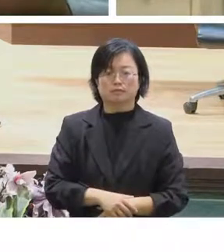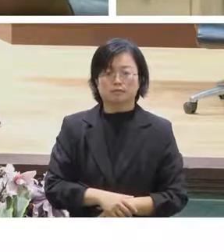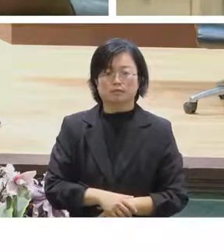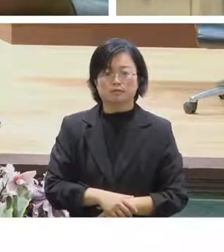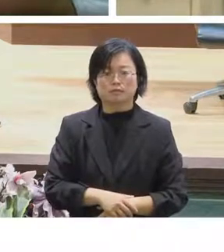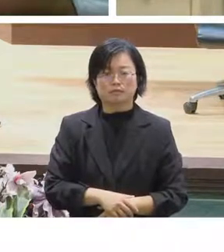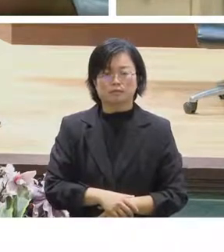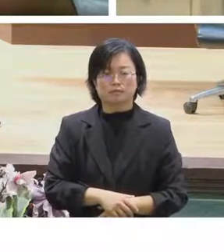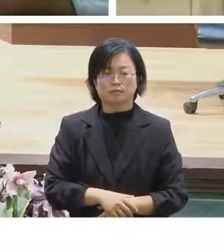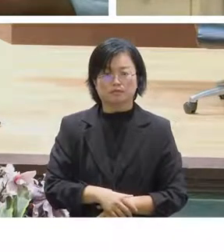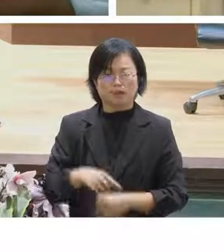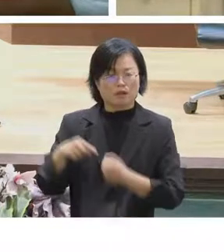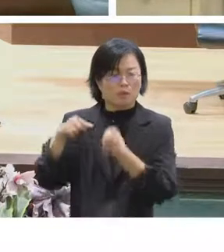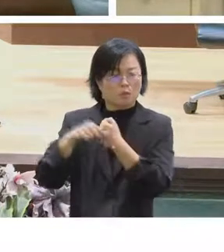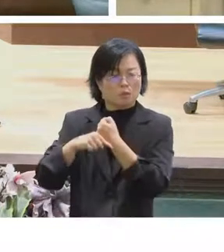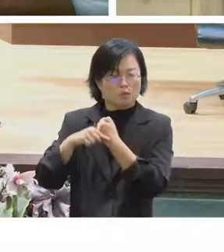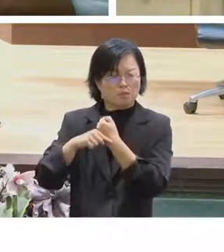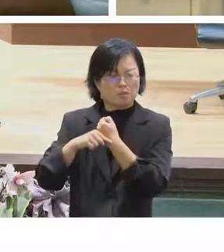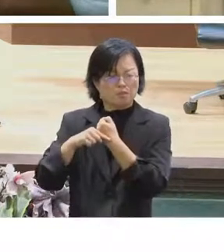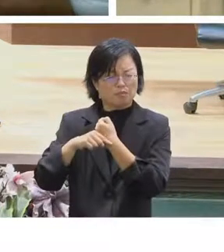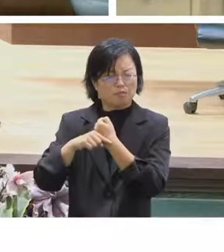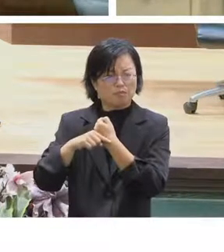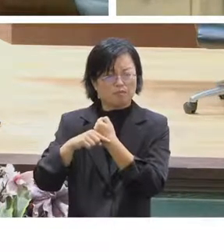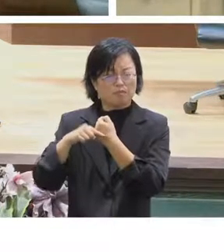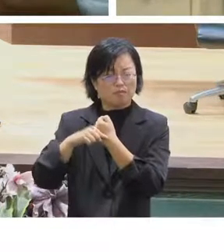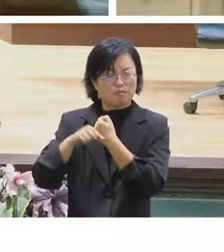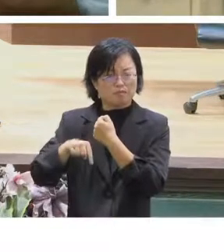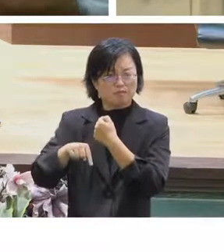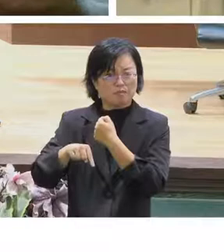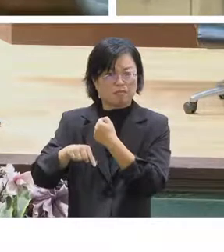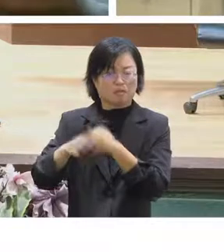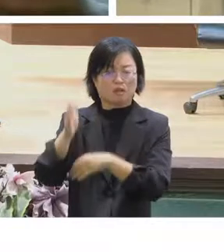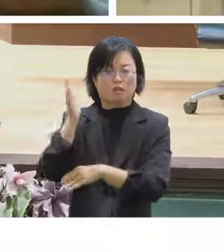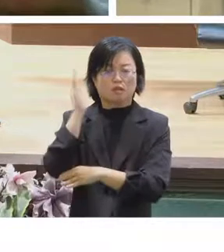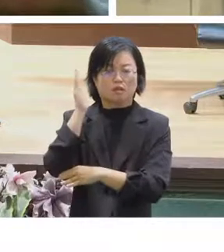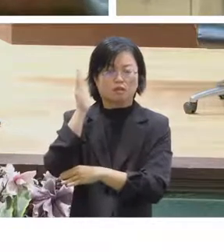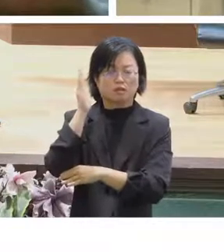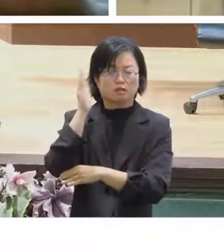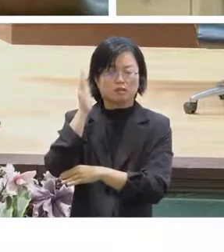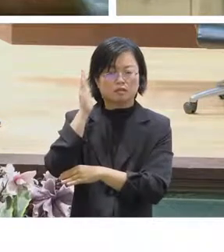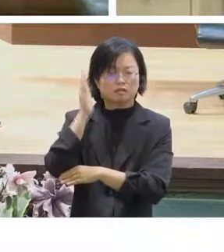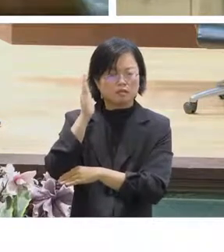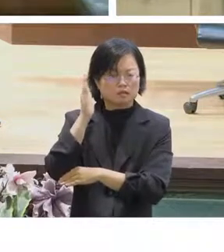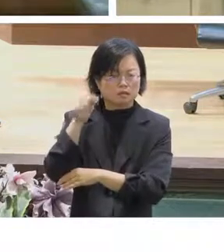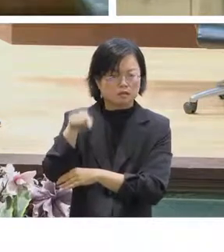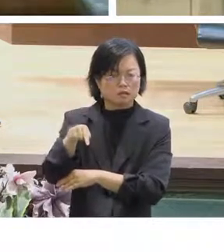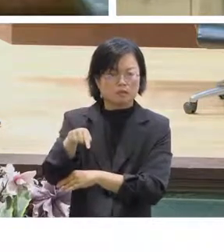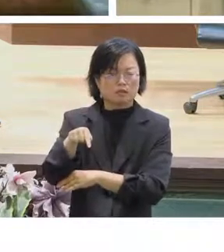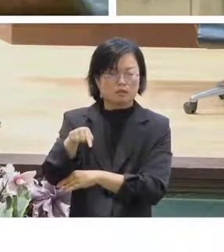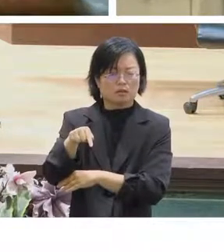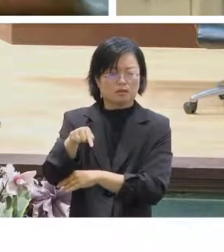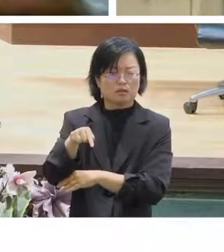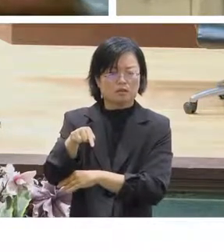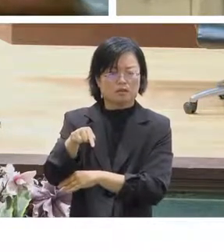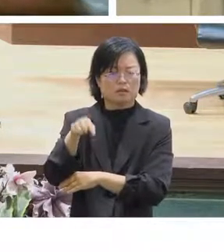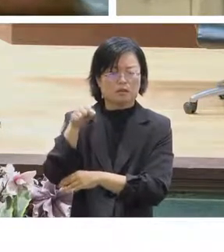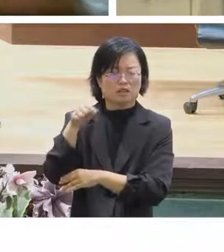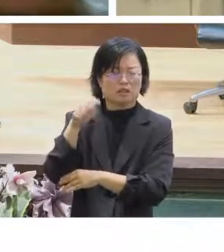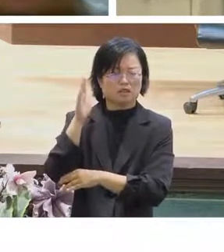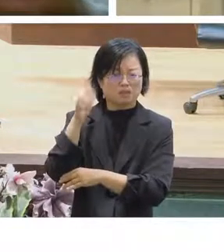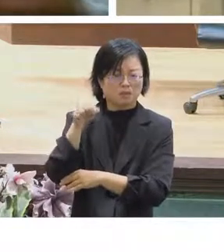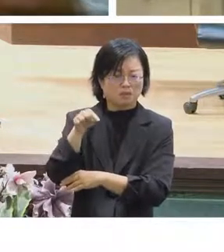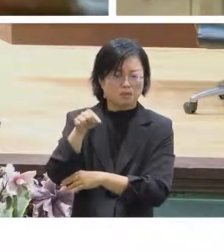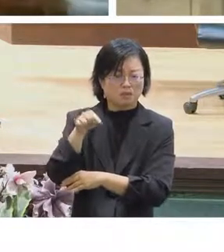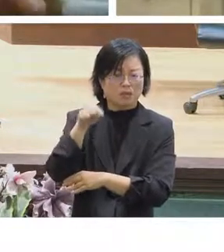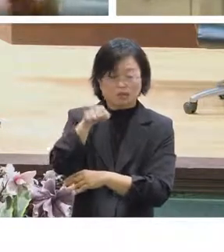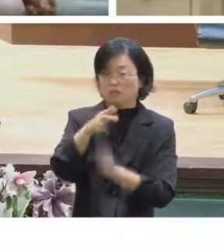间研究的重要的地方。就很多时候其实政府他，你不知道他是有意还是无意的，其实很多说法其实是并不准确的。如果你真的